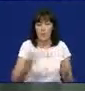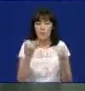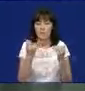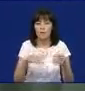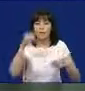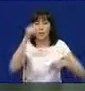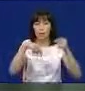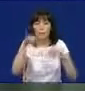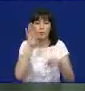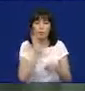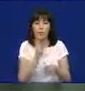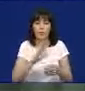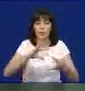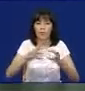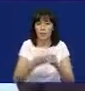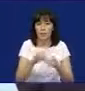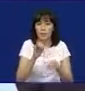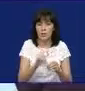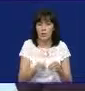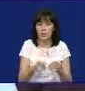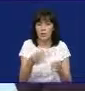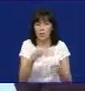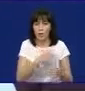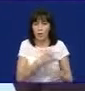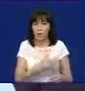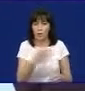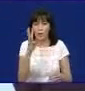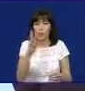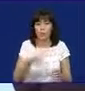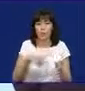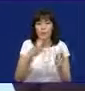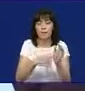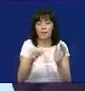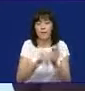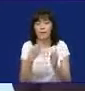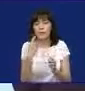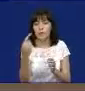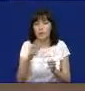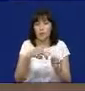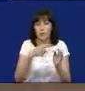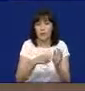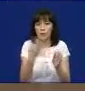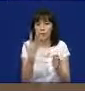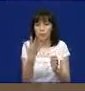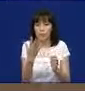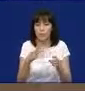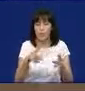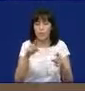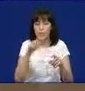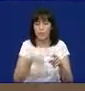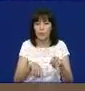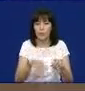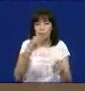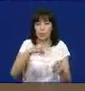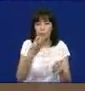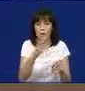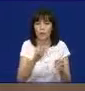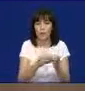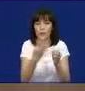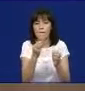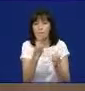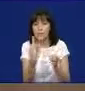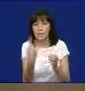Тамшылатып суаруға нәтиже нашар. Жекенің қолындағы 486 шақырымдық 175, ал коммуналдық меншіктегі 23,5